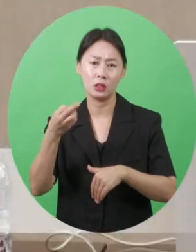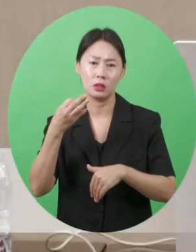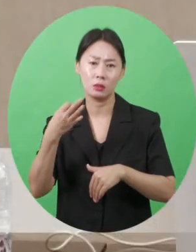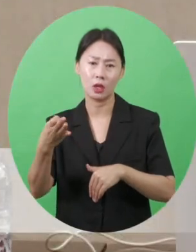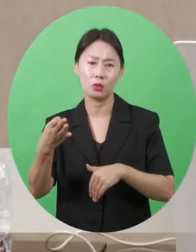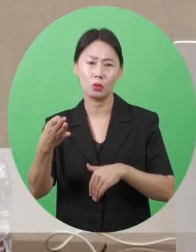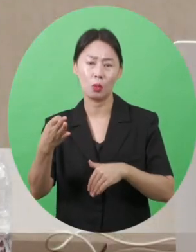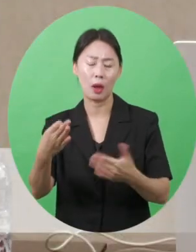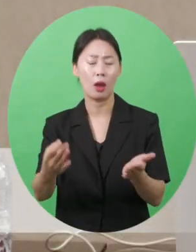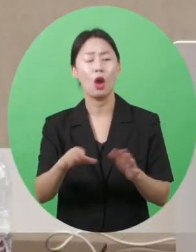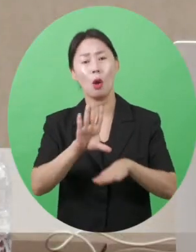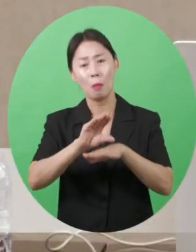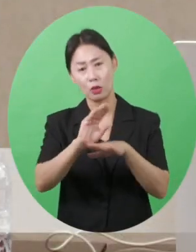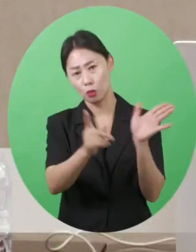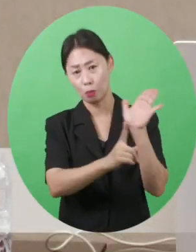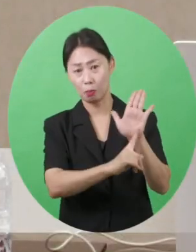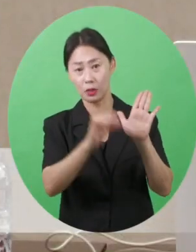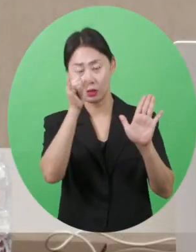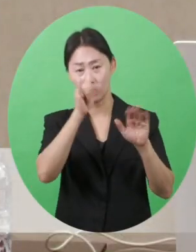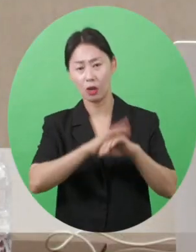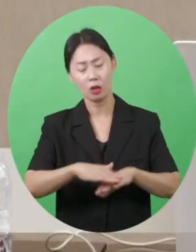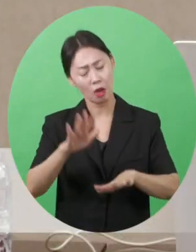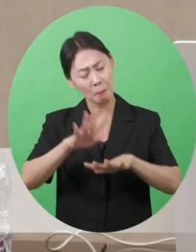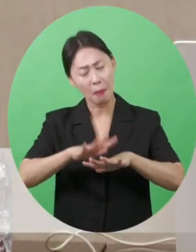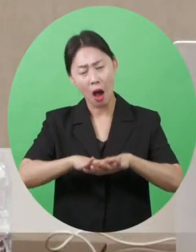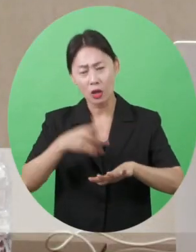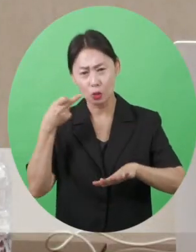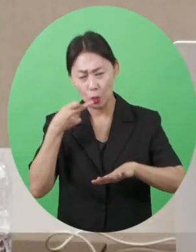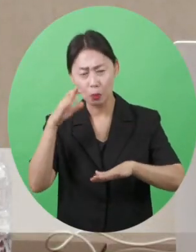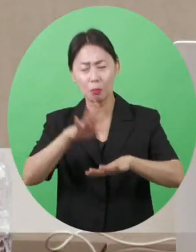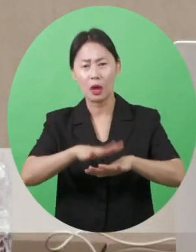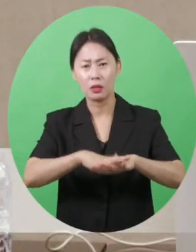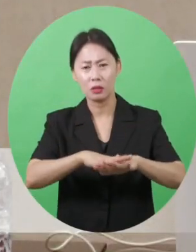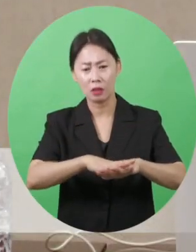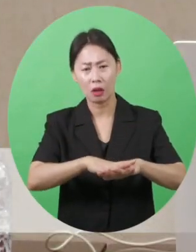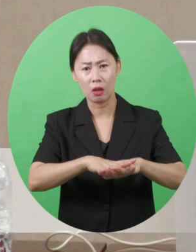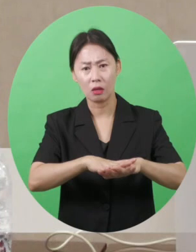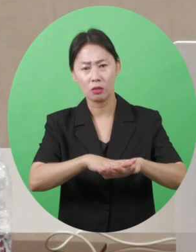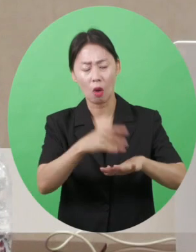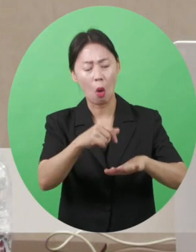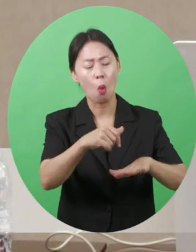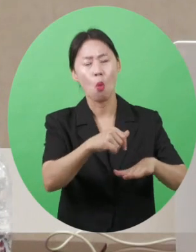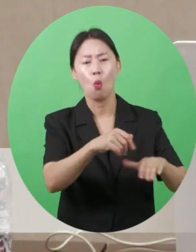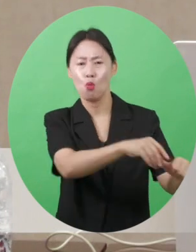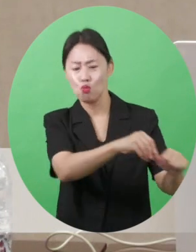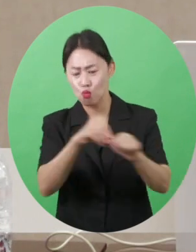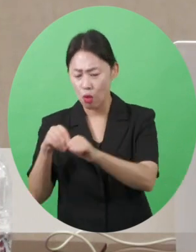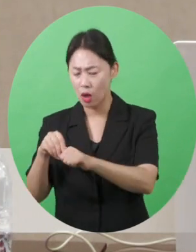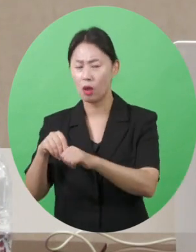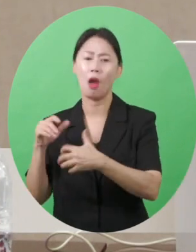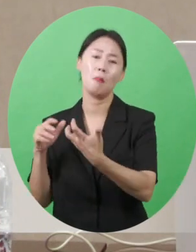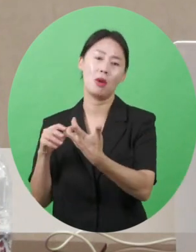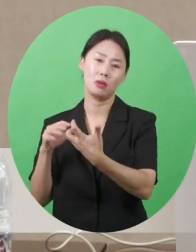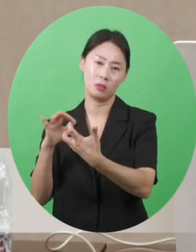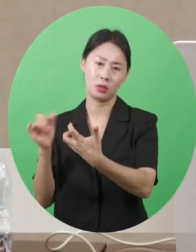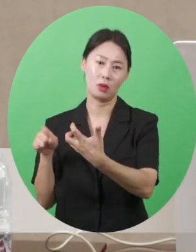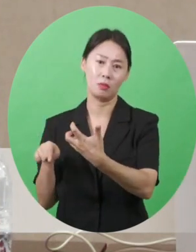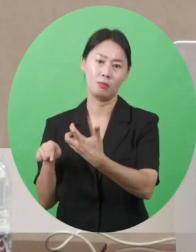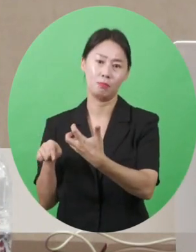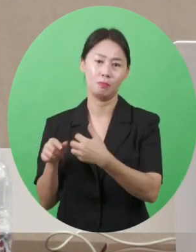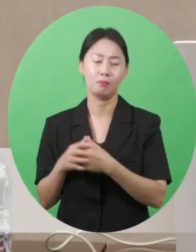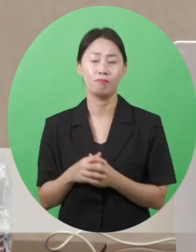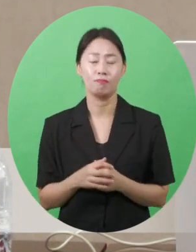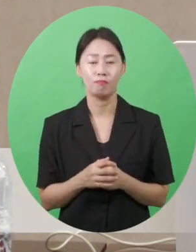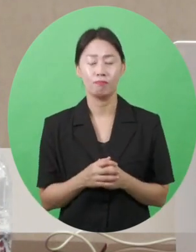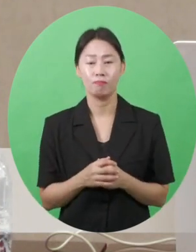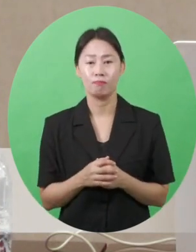되는데, 당시에 그 염전에서 모시고 나왔던 분이 약 80명쯤 됩니다. 근데 그 중에서